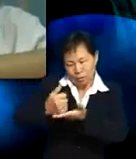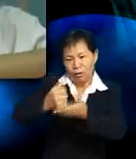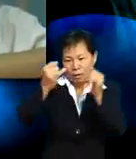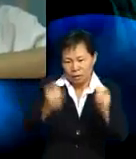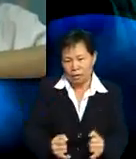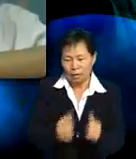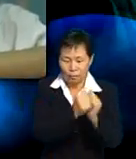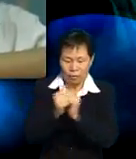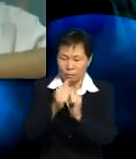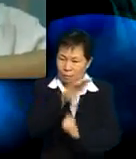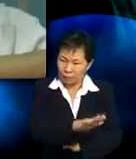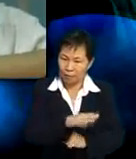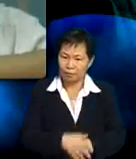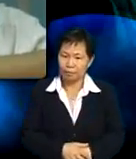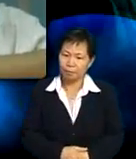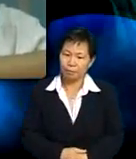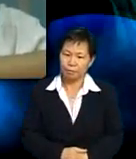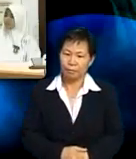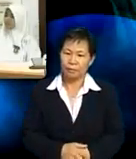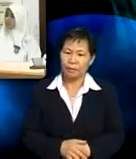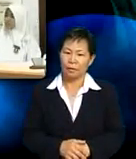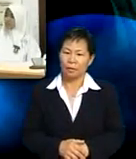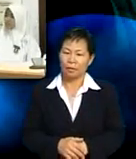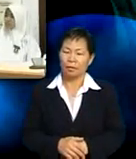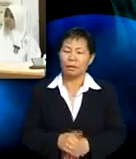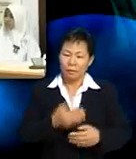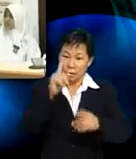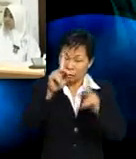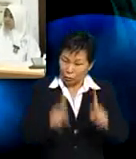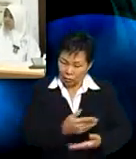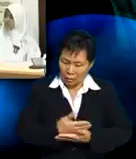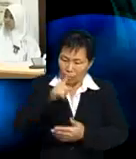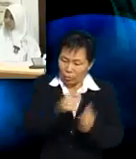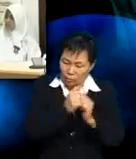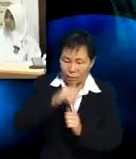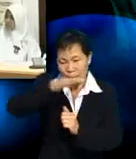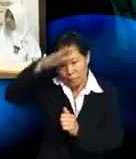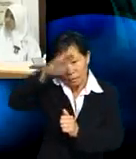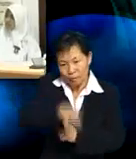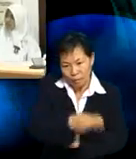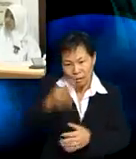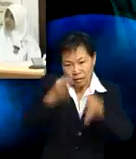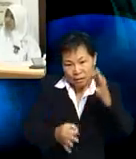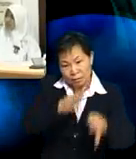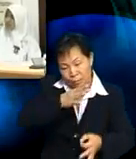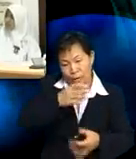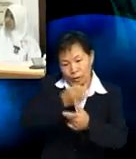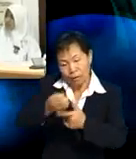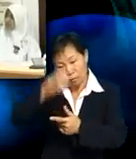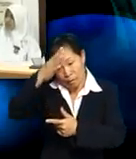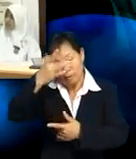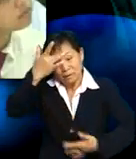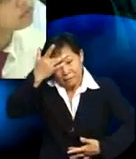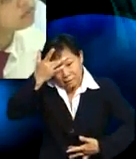insan yang berada di sampingnya. Seseorang anak perlu berada di sisi ibu bapa mereka jika ibu atau bapa